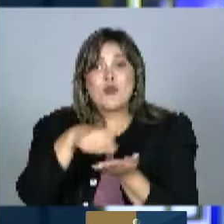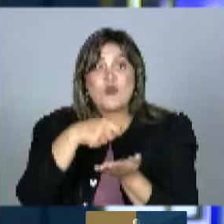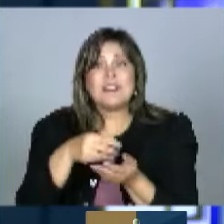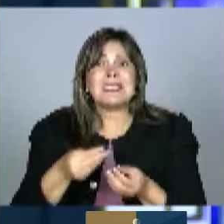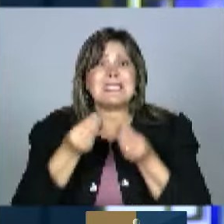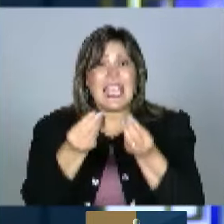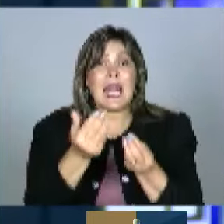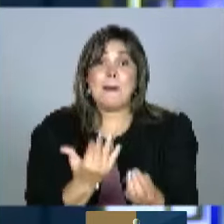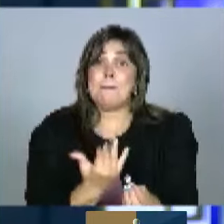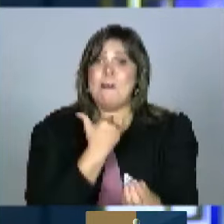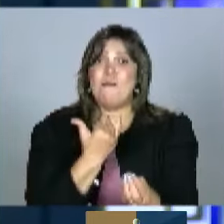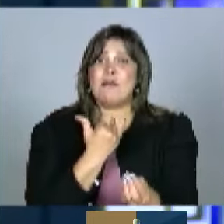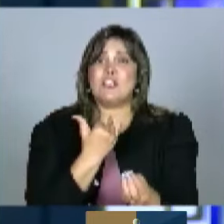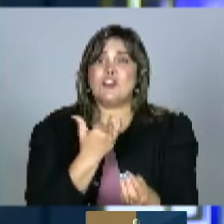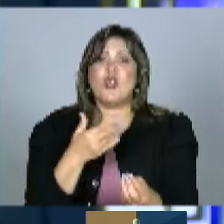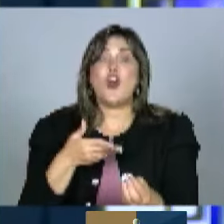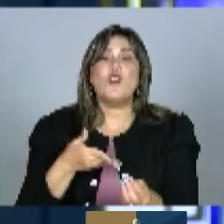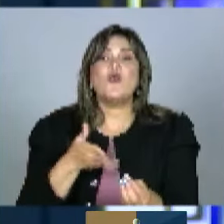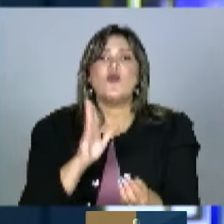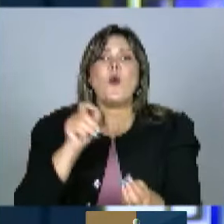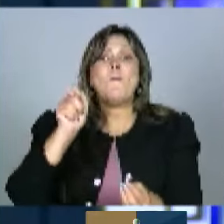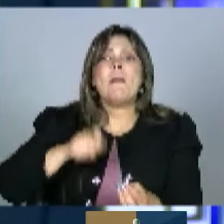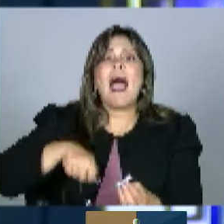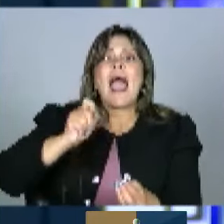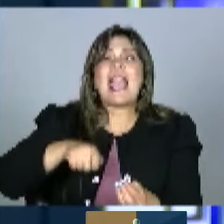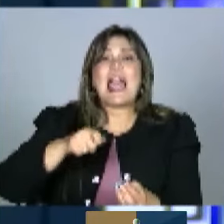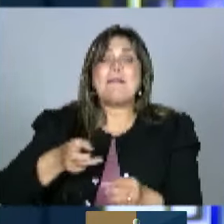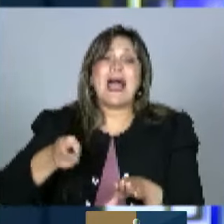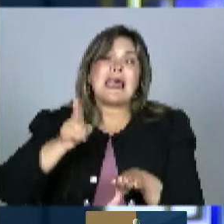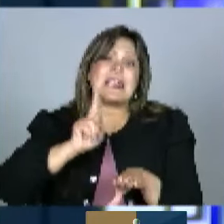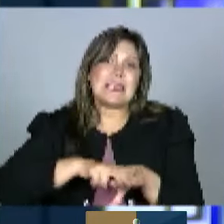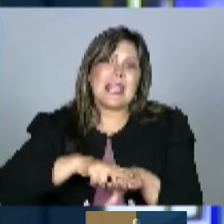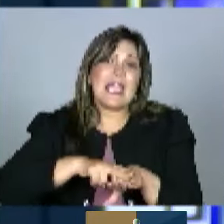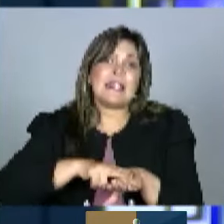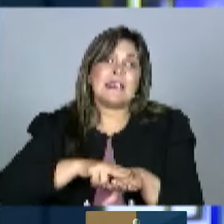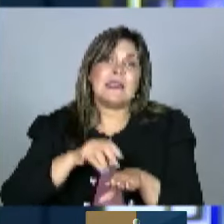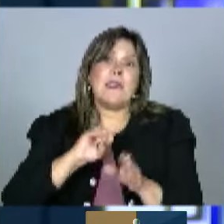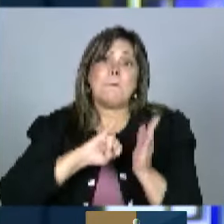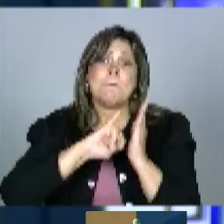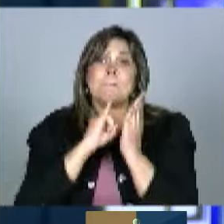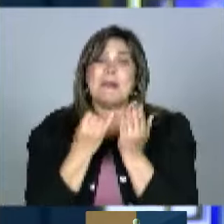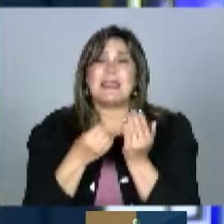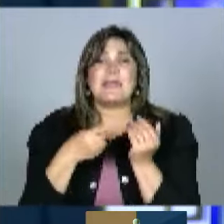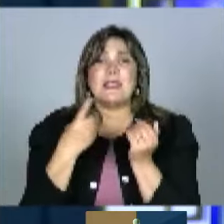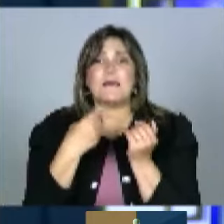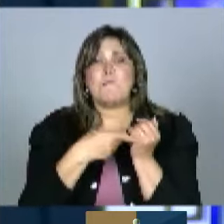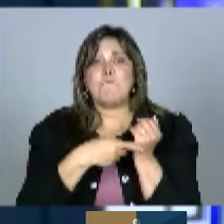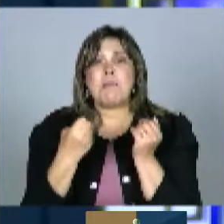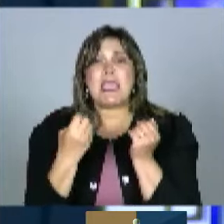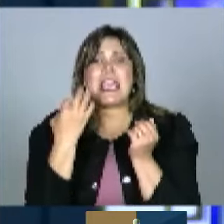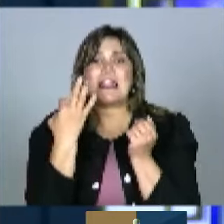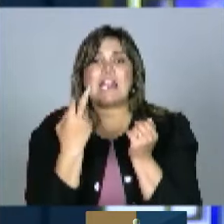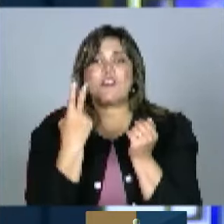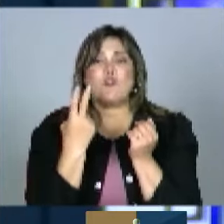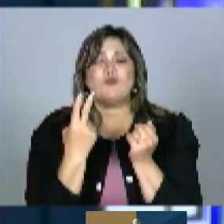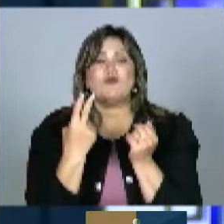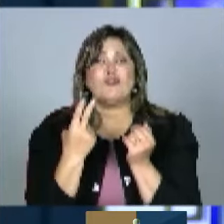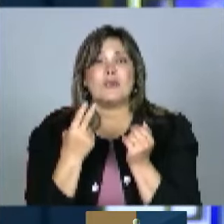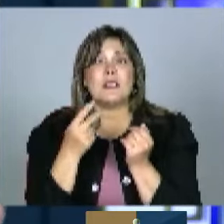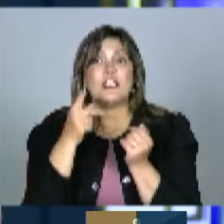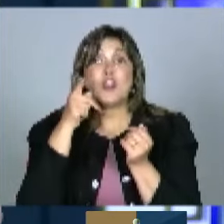التراخي يرفع جنحه طبقا الماده 123 عقوبات يقول لهم